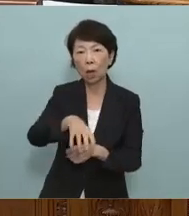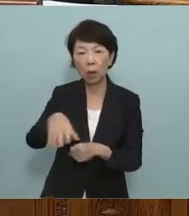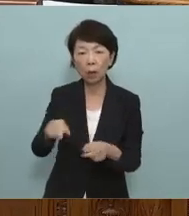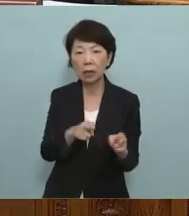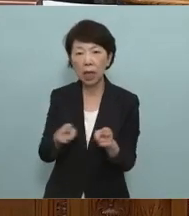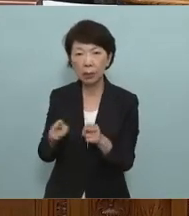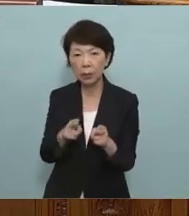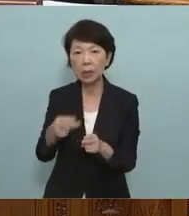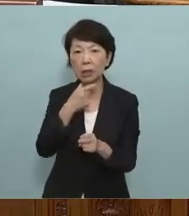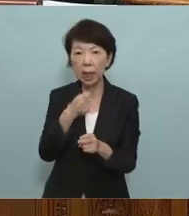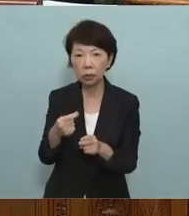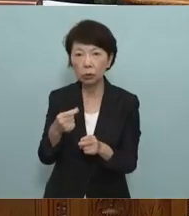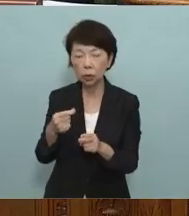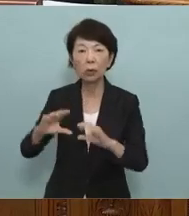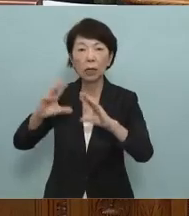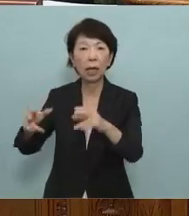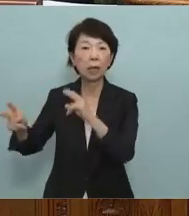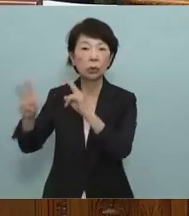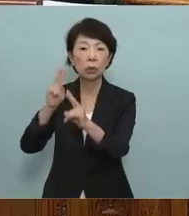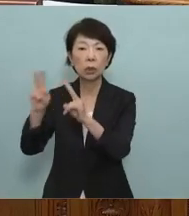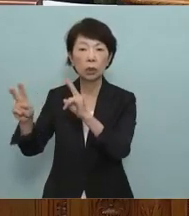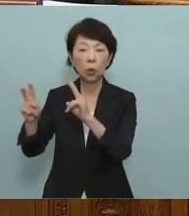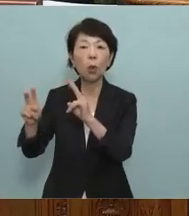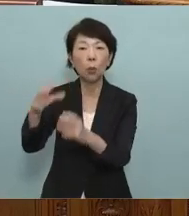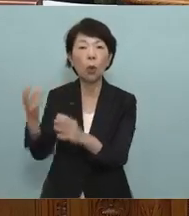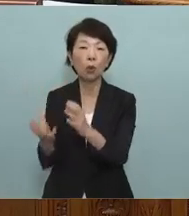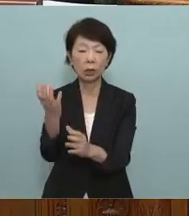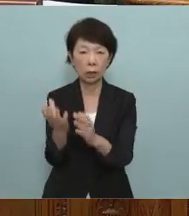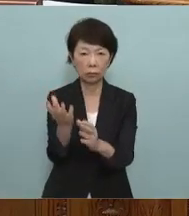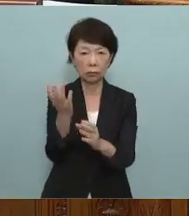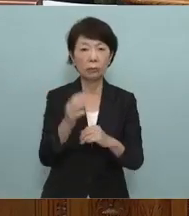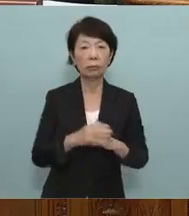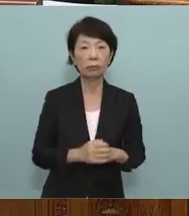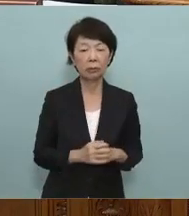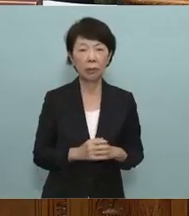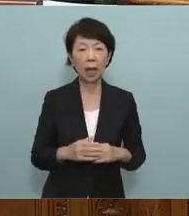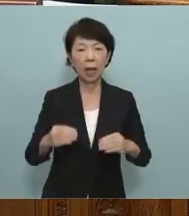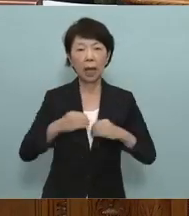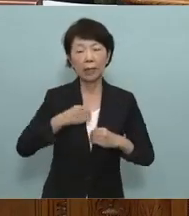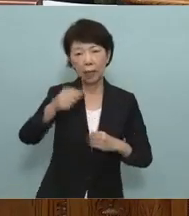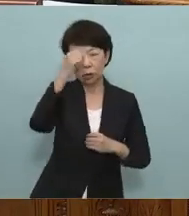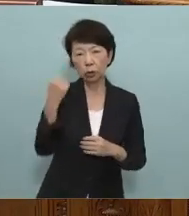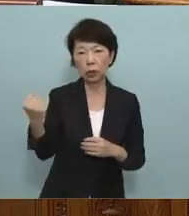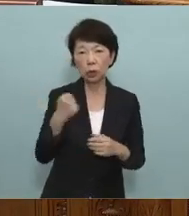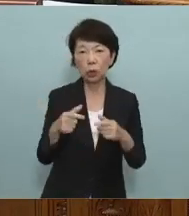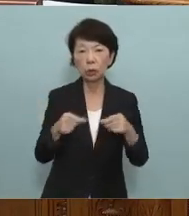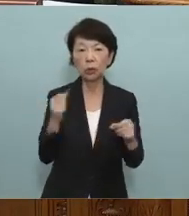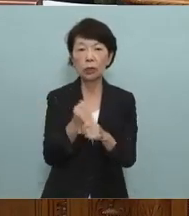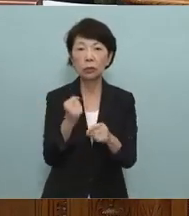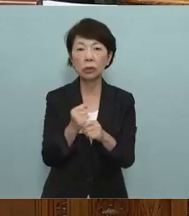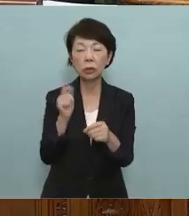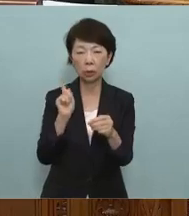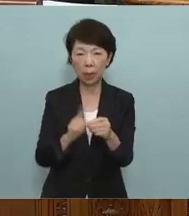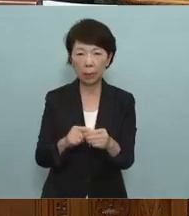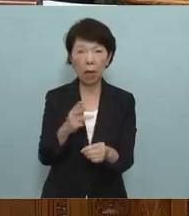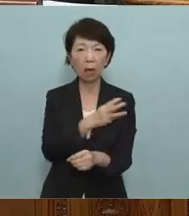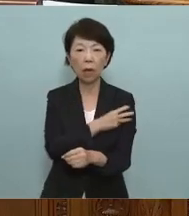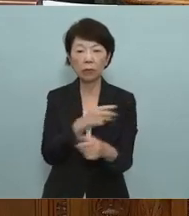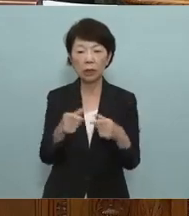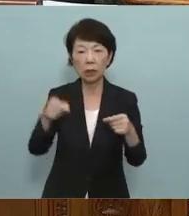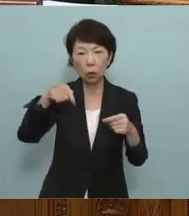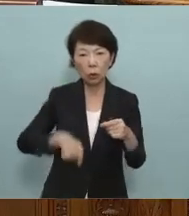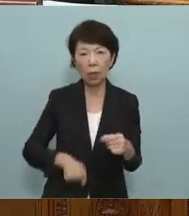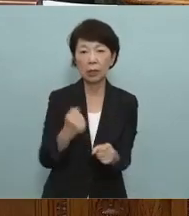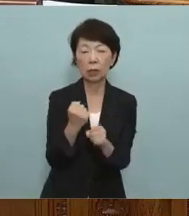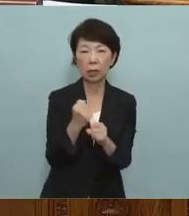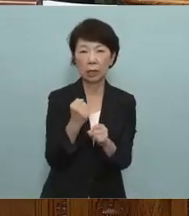意向を示している海外メーカーも出てきました。感染症に強い国づくりに向けて、ワクチンの国内